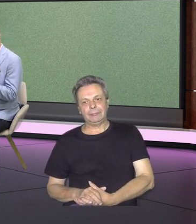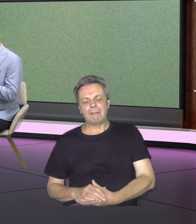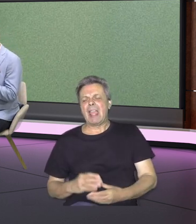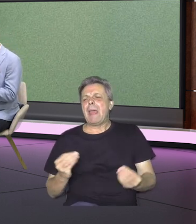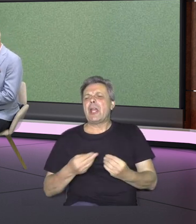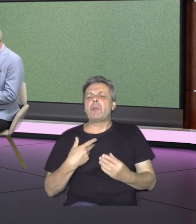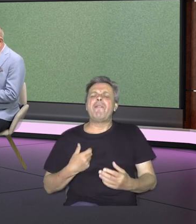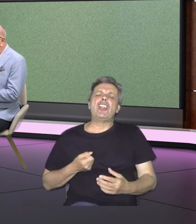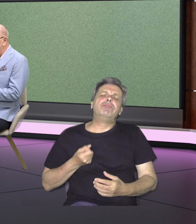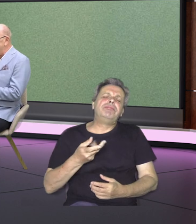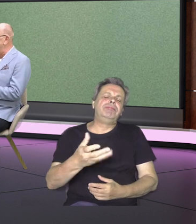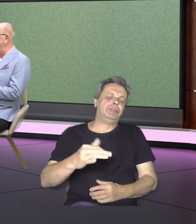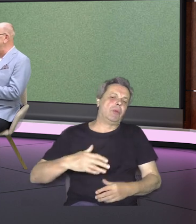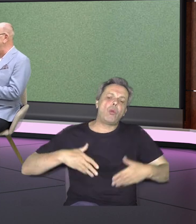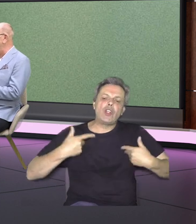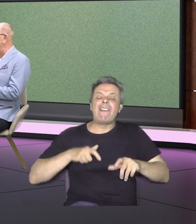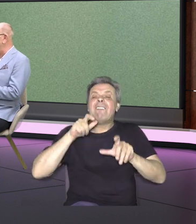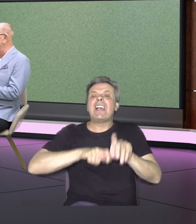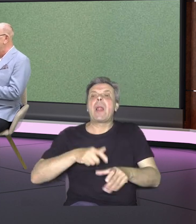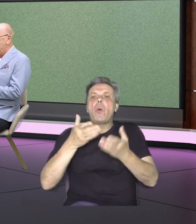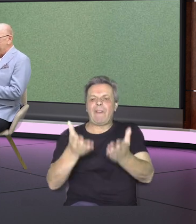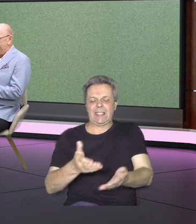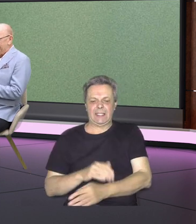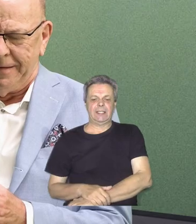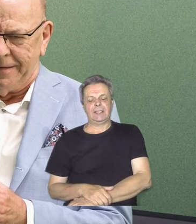već godinama oduševljava vezano uz vas.